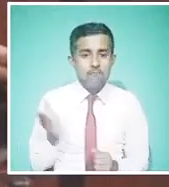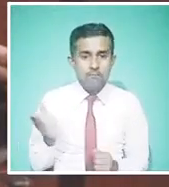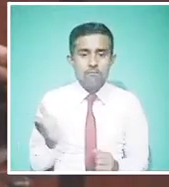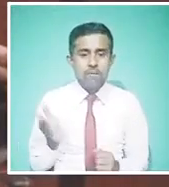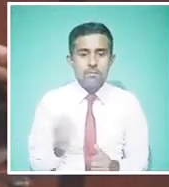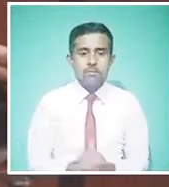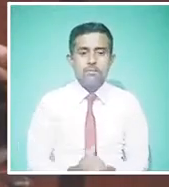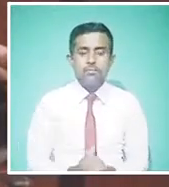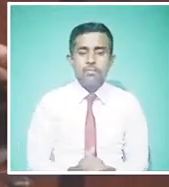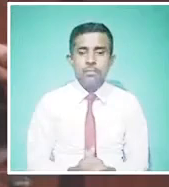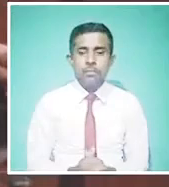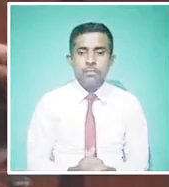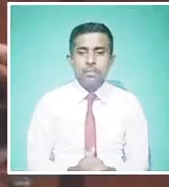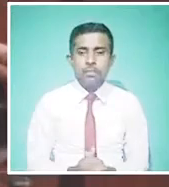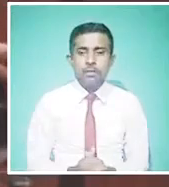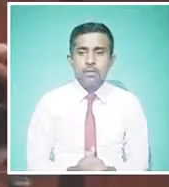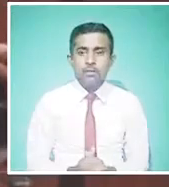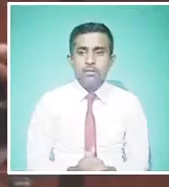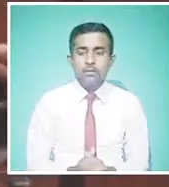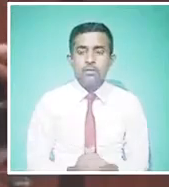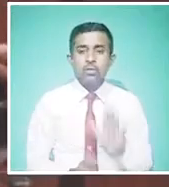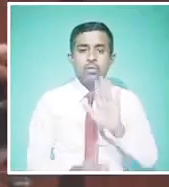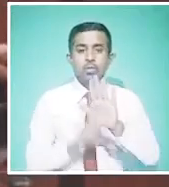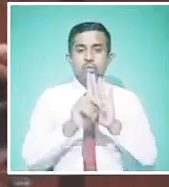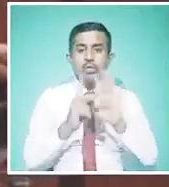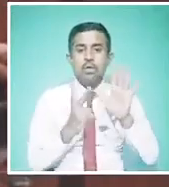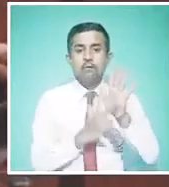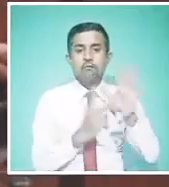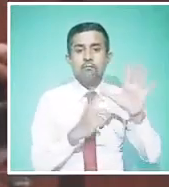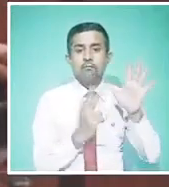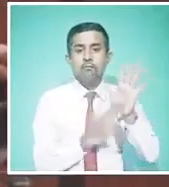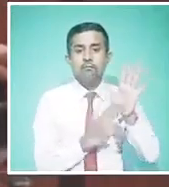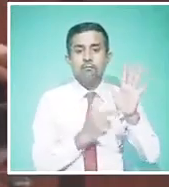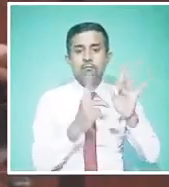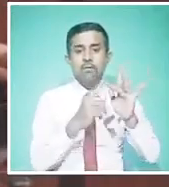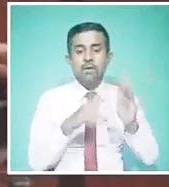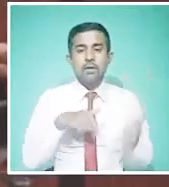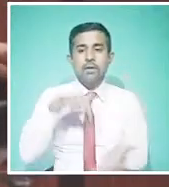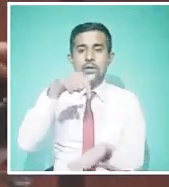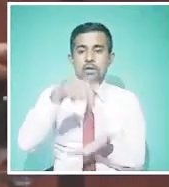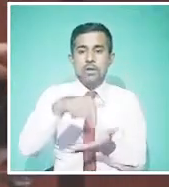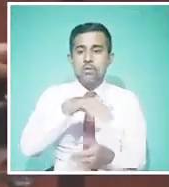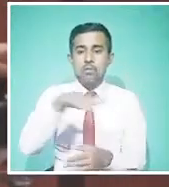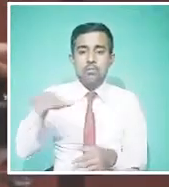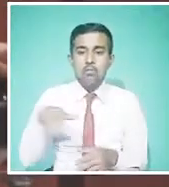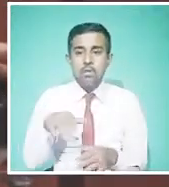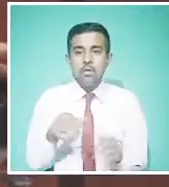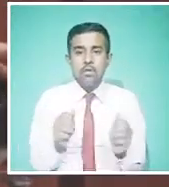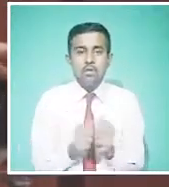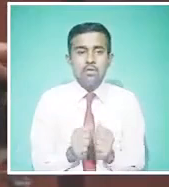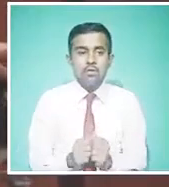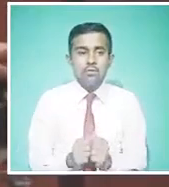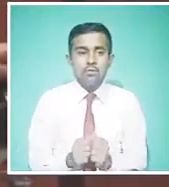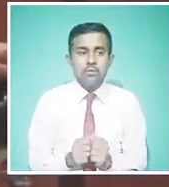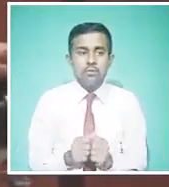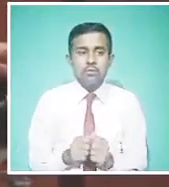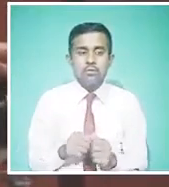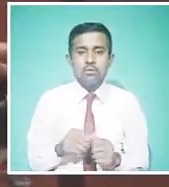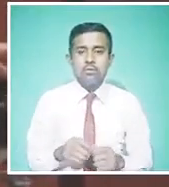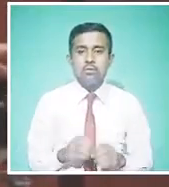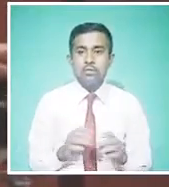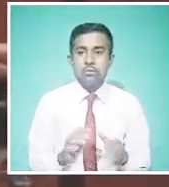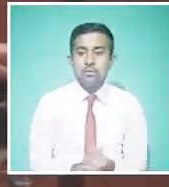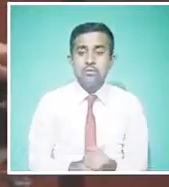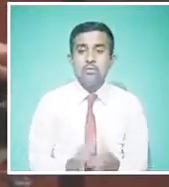வடமாகாணத்திலே வன்னி மாவட்டத்திலே இந்த நிலைமை இருந்து கொண்டிருக்கின்றது. ஆகவே விவசாய அமைச்சர் அவர்கள், நீங்கள் தயவு செய்து இந்த